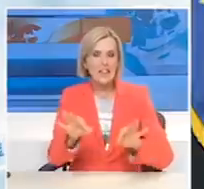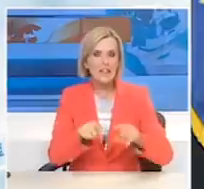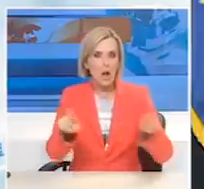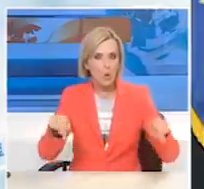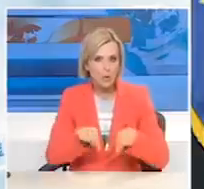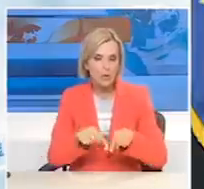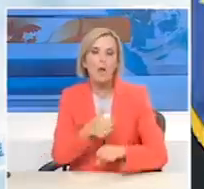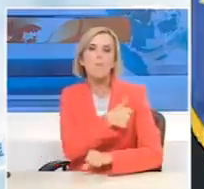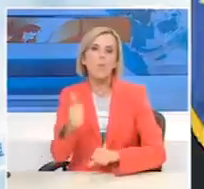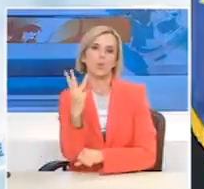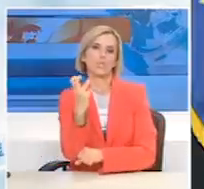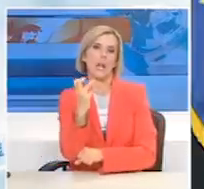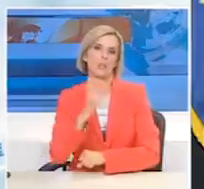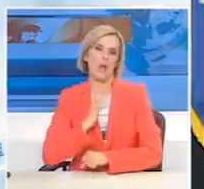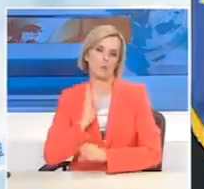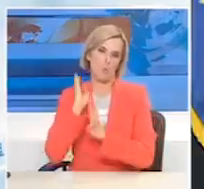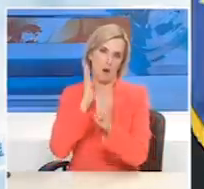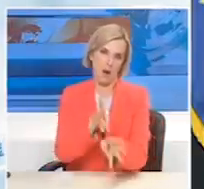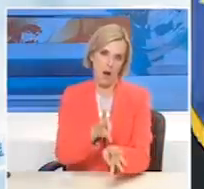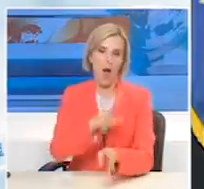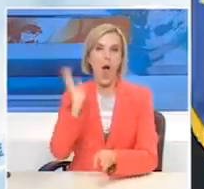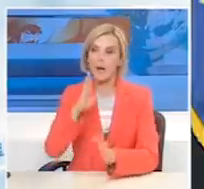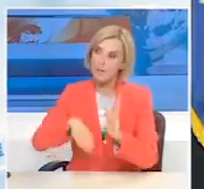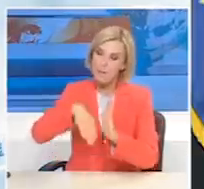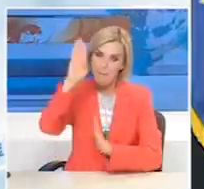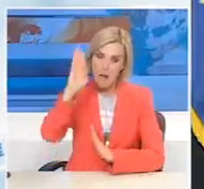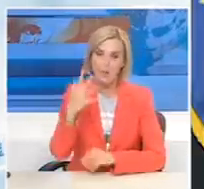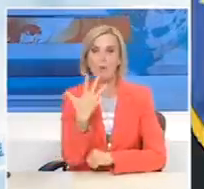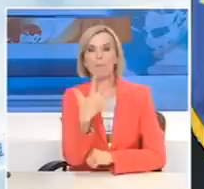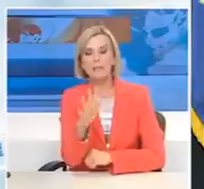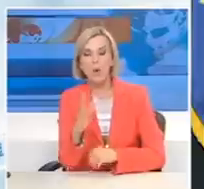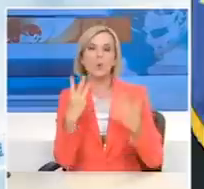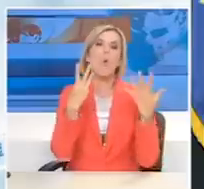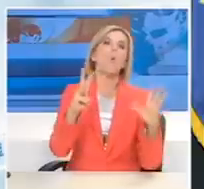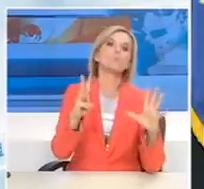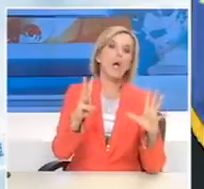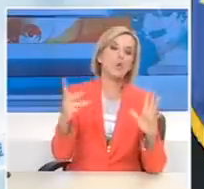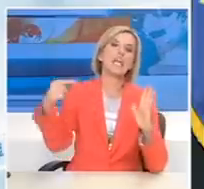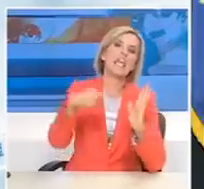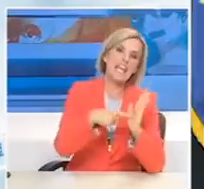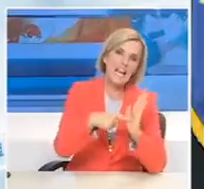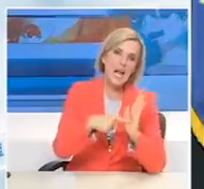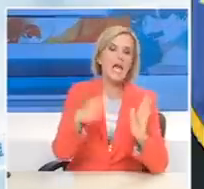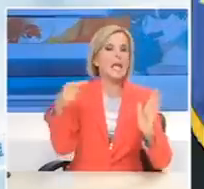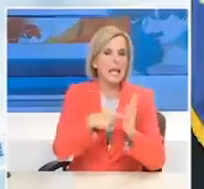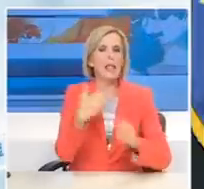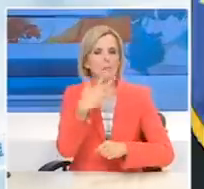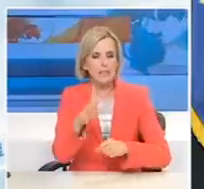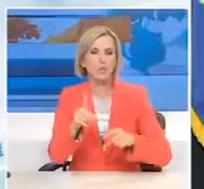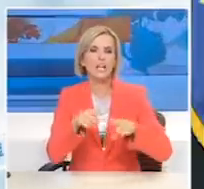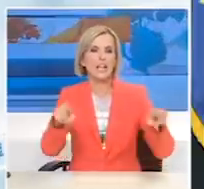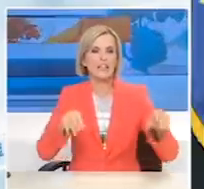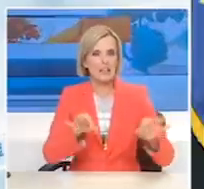μπορεί να δεχτεί ως 30 πιστούς, ενώ ένας χώρος λατρείας επιφάνειας 800 ή 1000 ή 1500